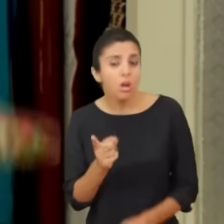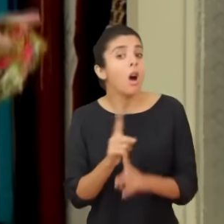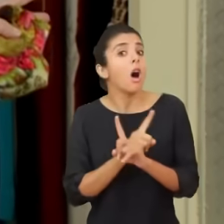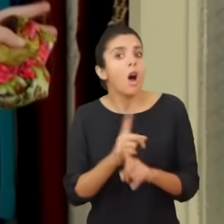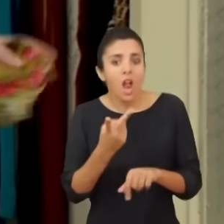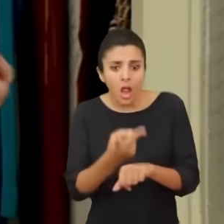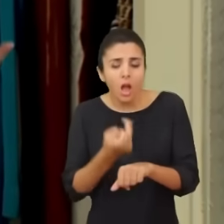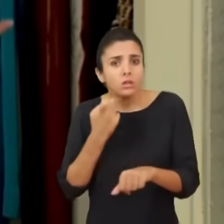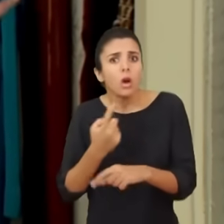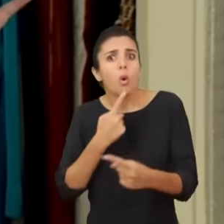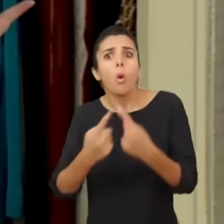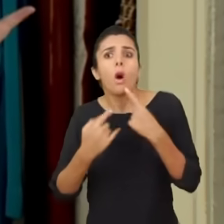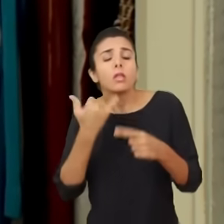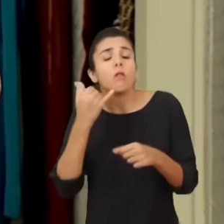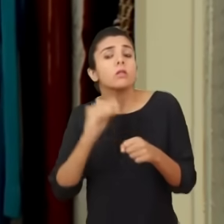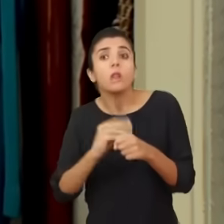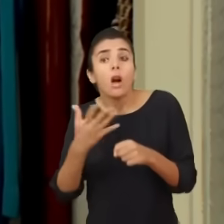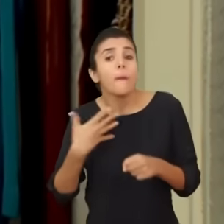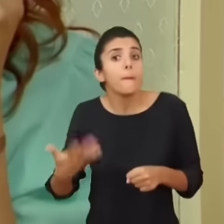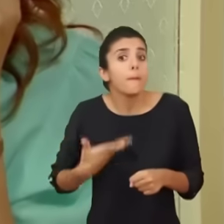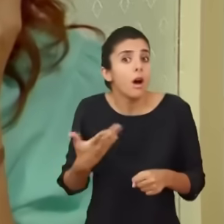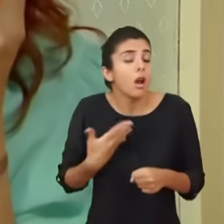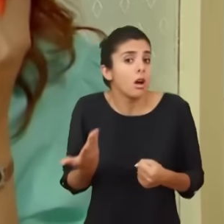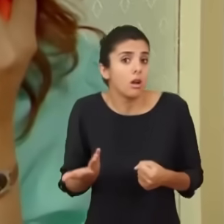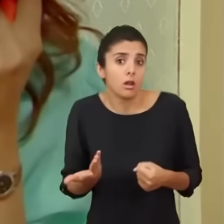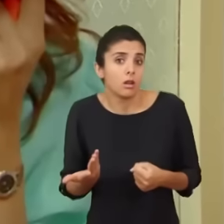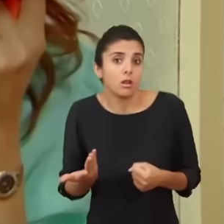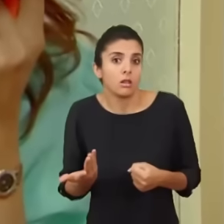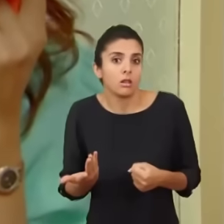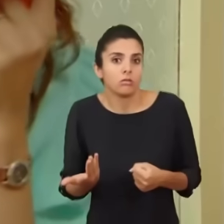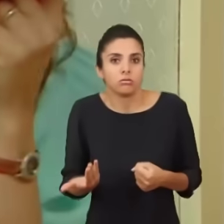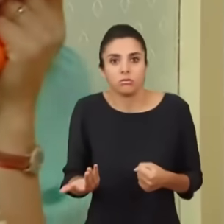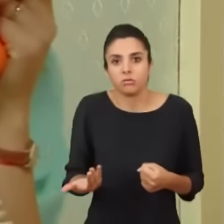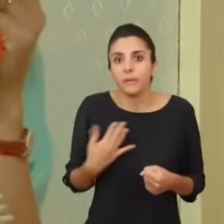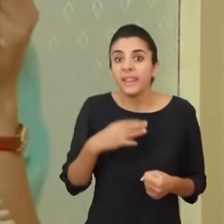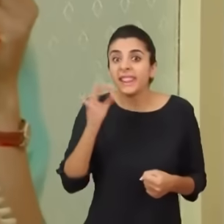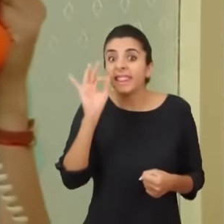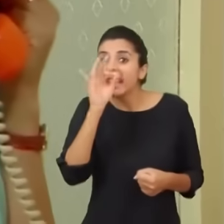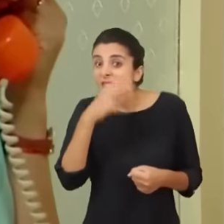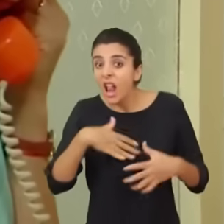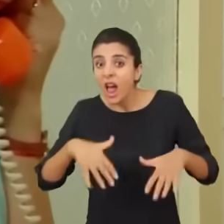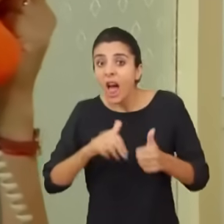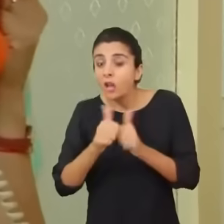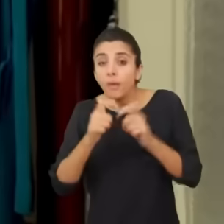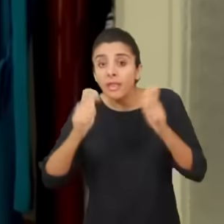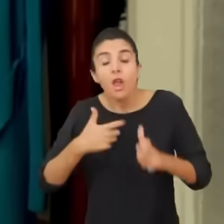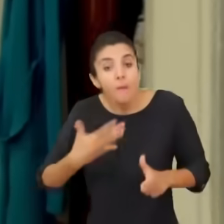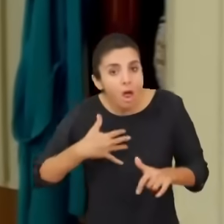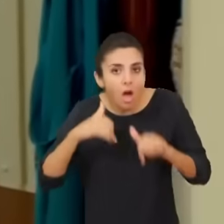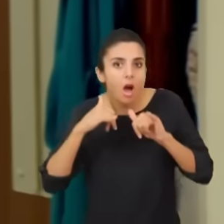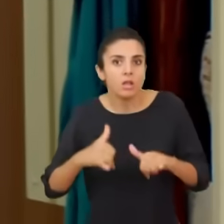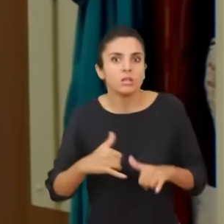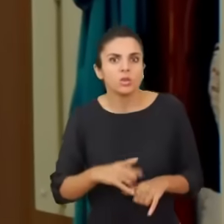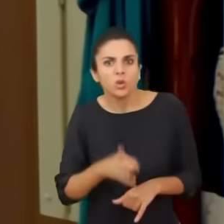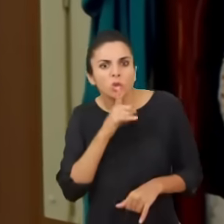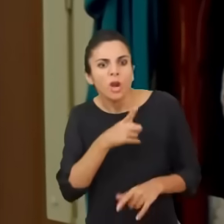Yani iki saattir o telefonla ne konuşuluyor, ben onu merak ediyorum. Ben de yeşil eşofmanın nerede onu merak ediyorum. Çağatay, nasıl